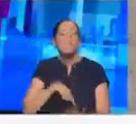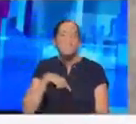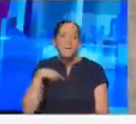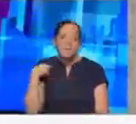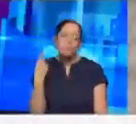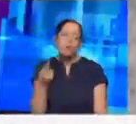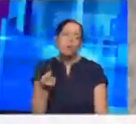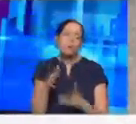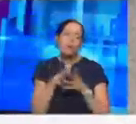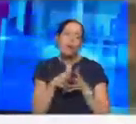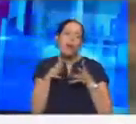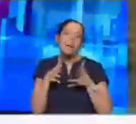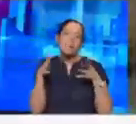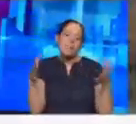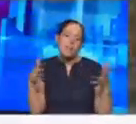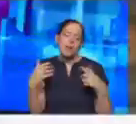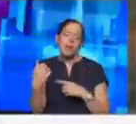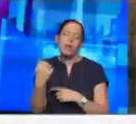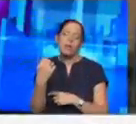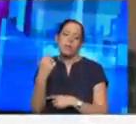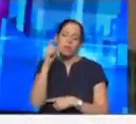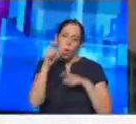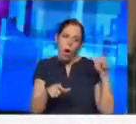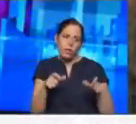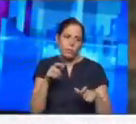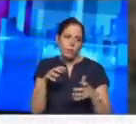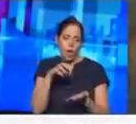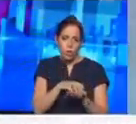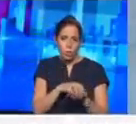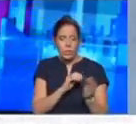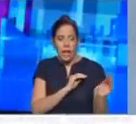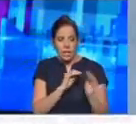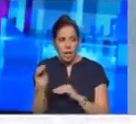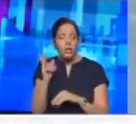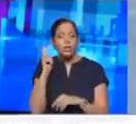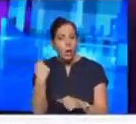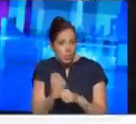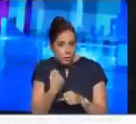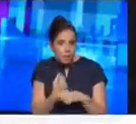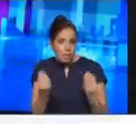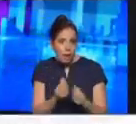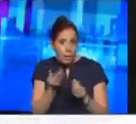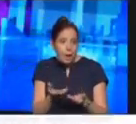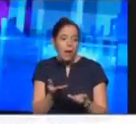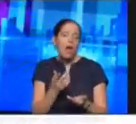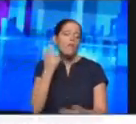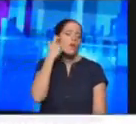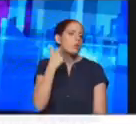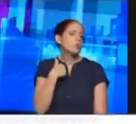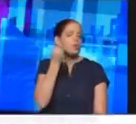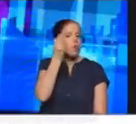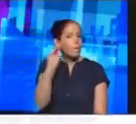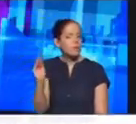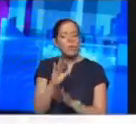את כוח האדם של רשות ההגירה, ושאפשר לבצע את הדברים האלה. כן. אבל אני חושבת שהמסר הוא